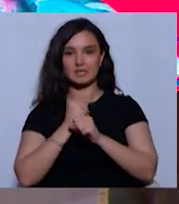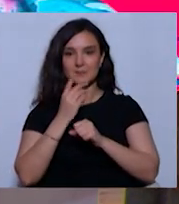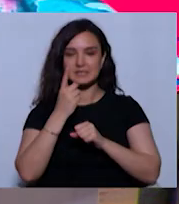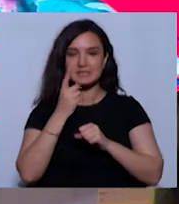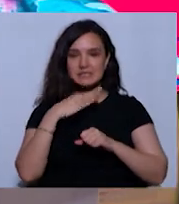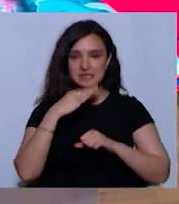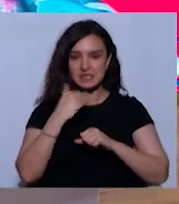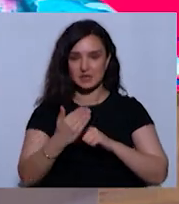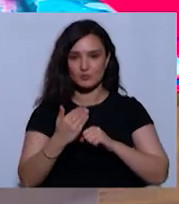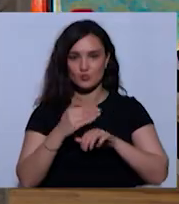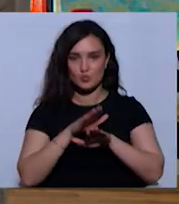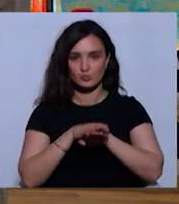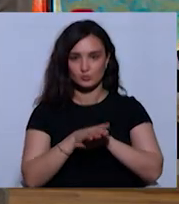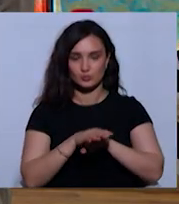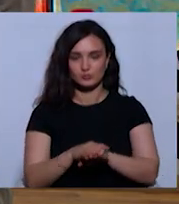წყლის კუს.